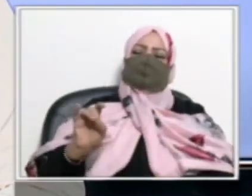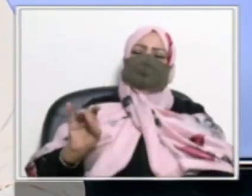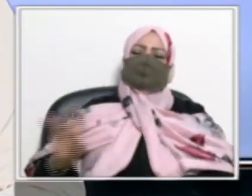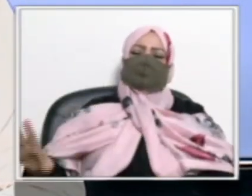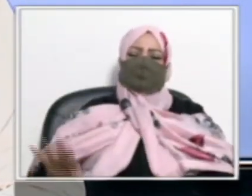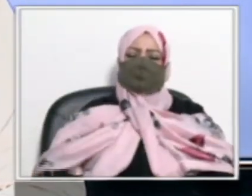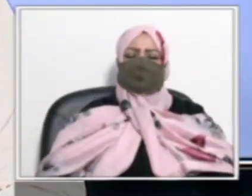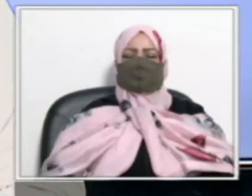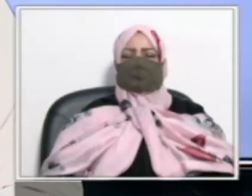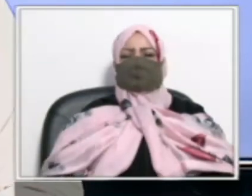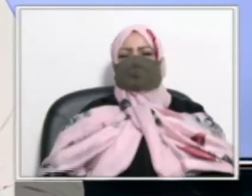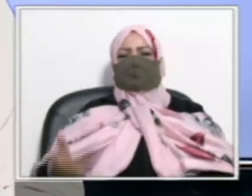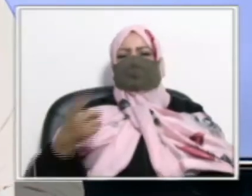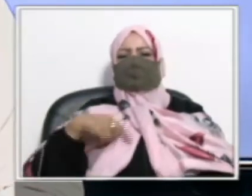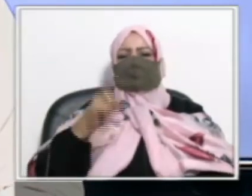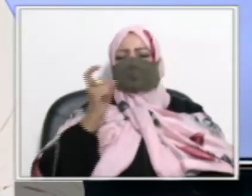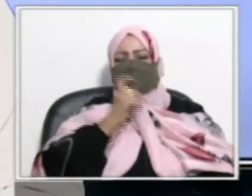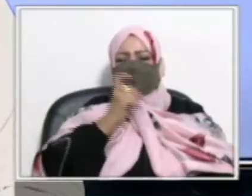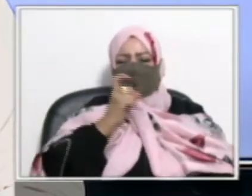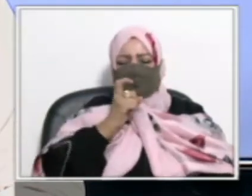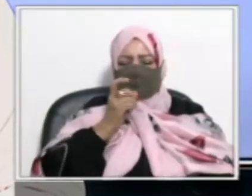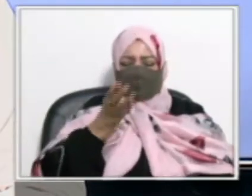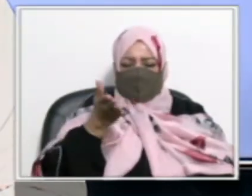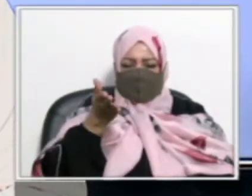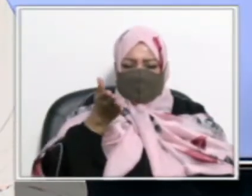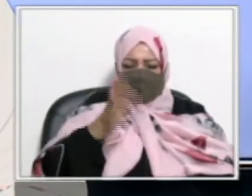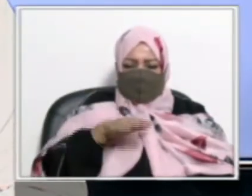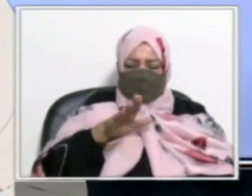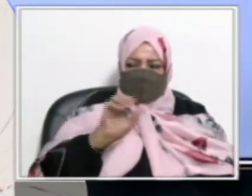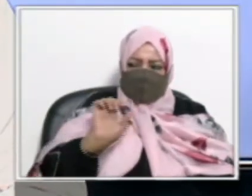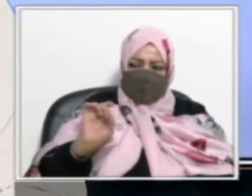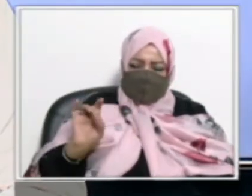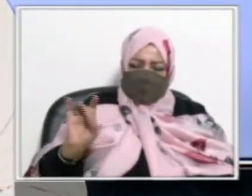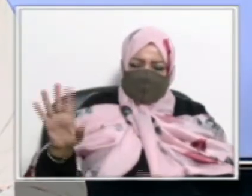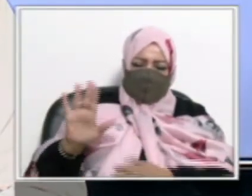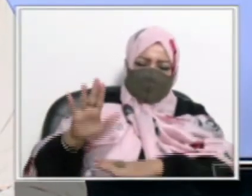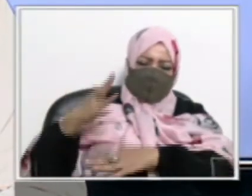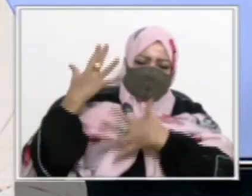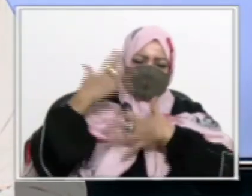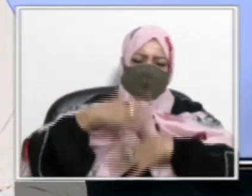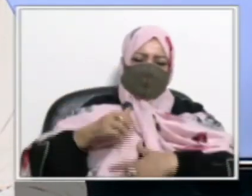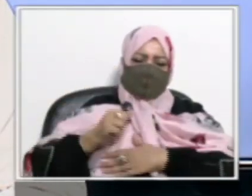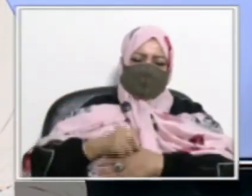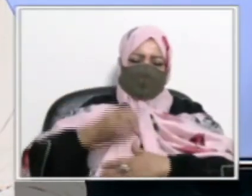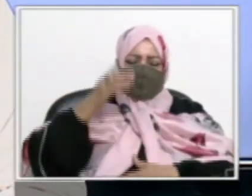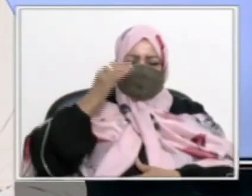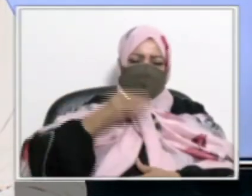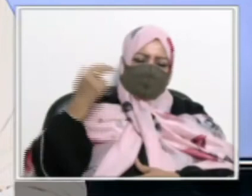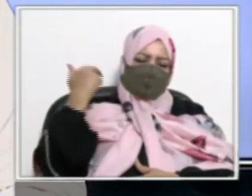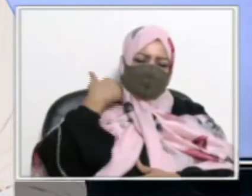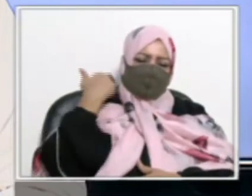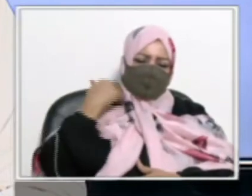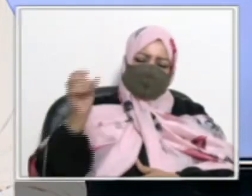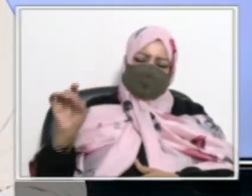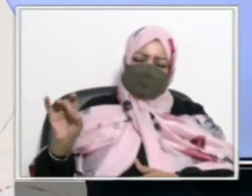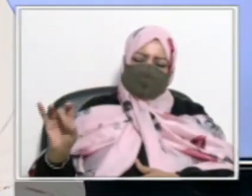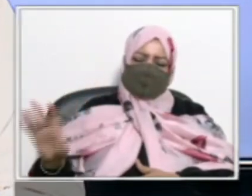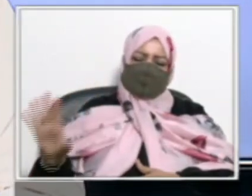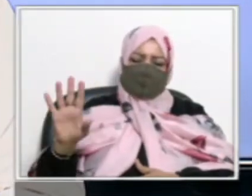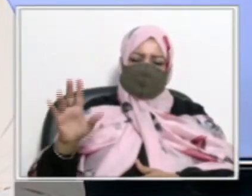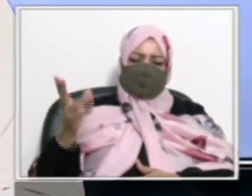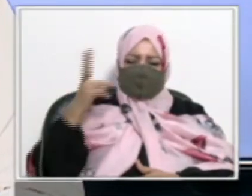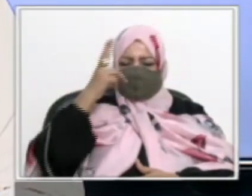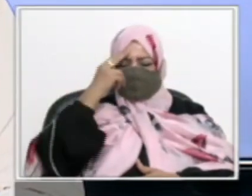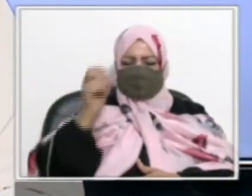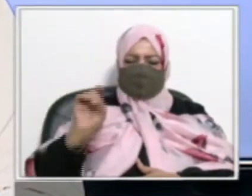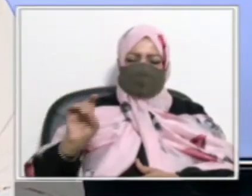ومن وقوع في اليهودية والنصرانية. فيقول في دعائه: اللهم إني أعوذ بك من فتنة المحيا.